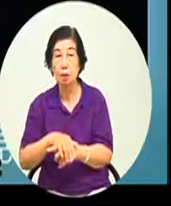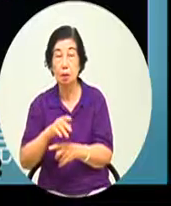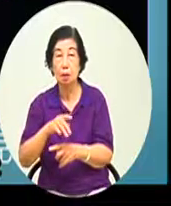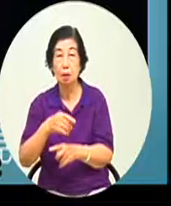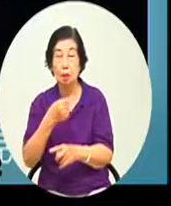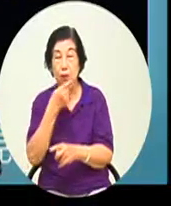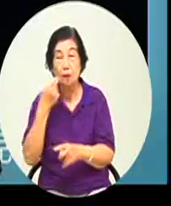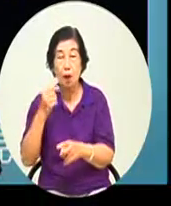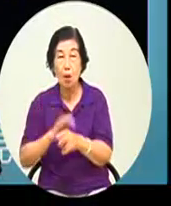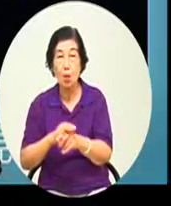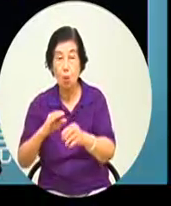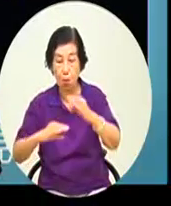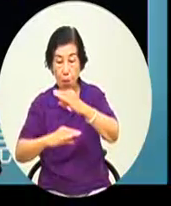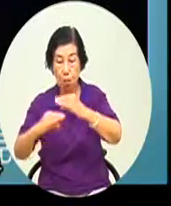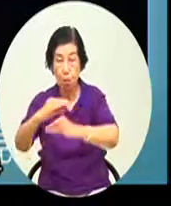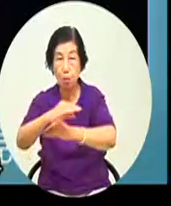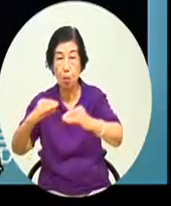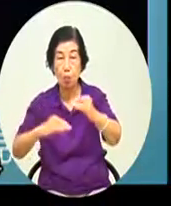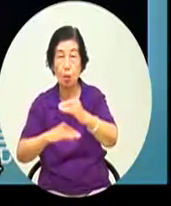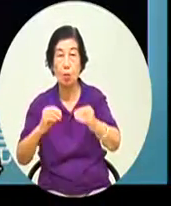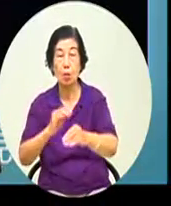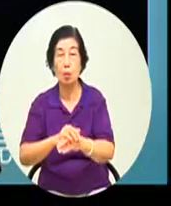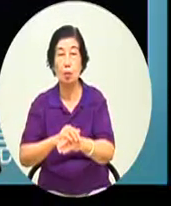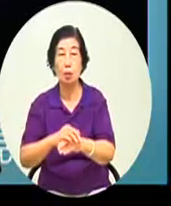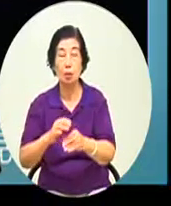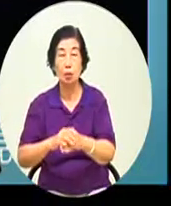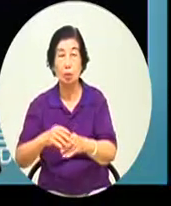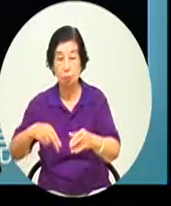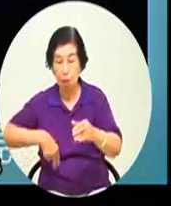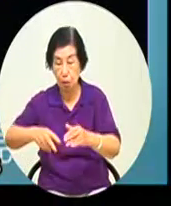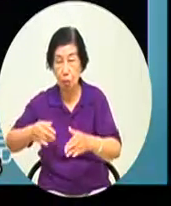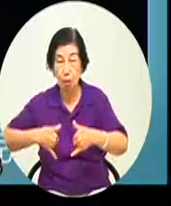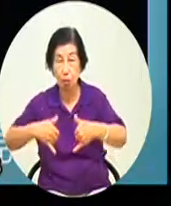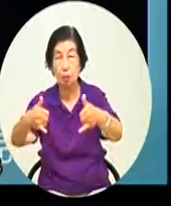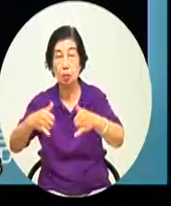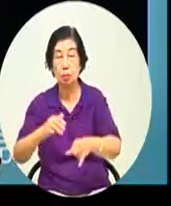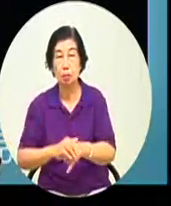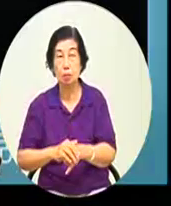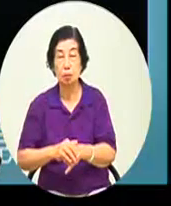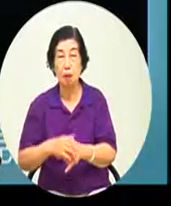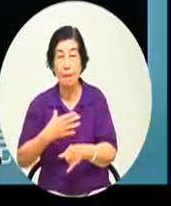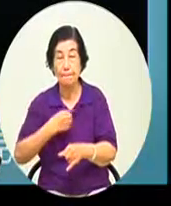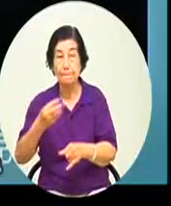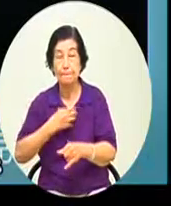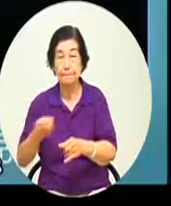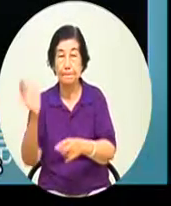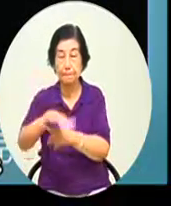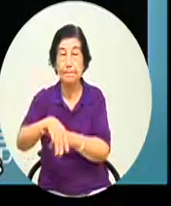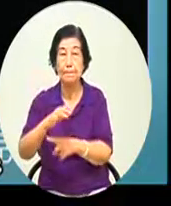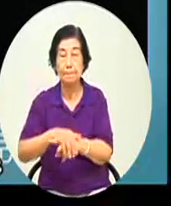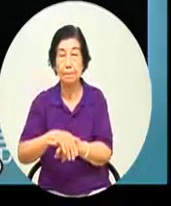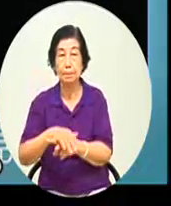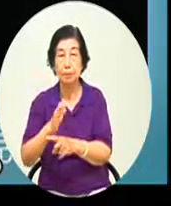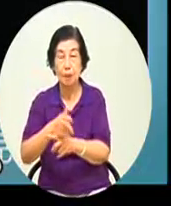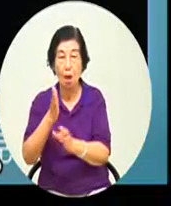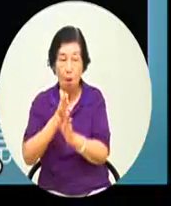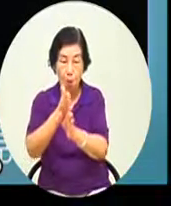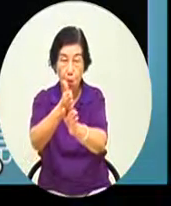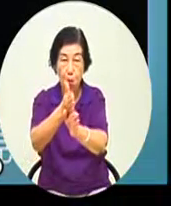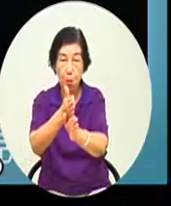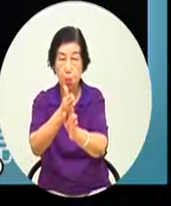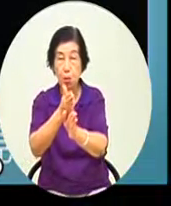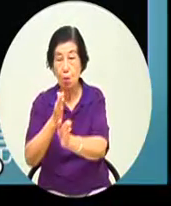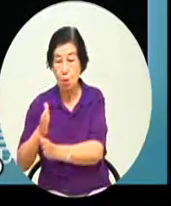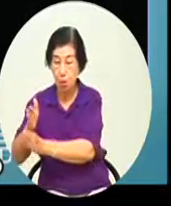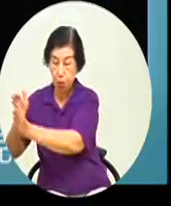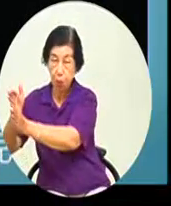砖道上，惊死的大概都骑红砖道。那不怕死的就骑在两边，刚好在货柜车跟货柜车的中间，在这边